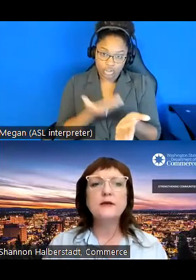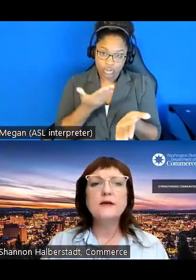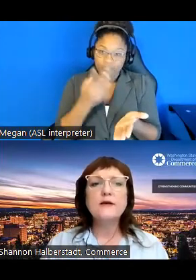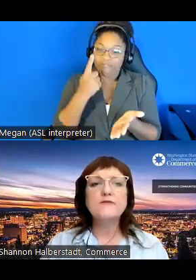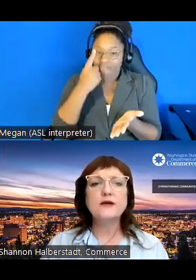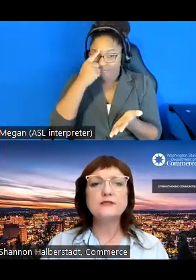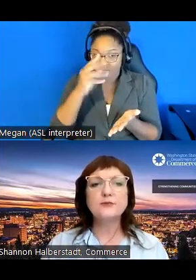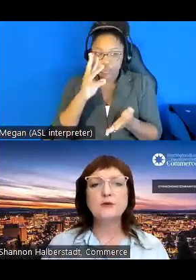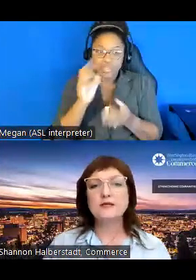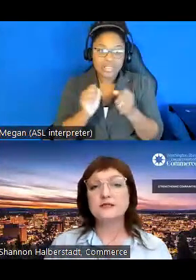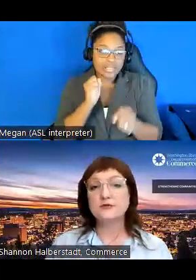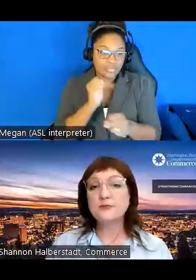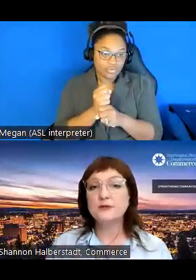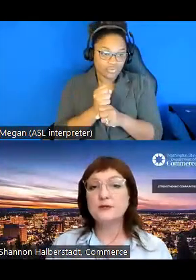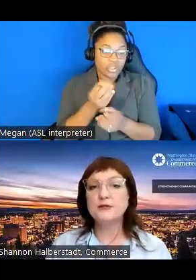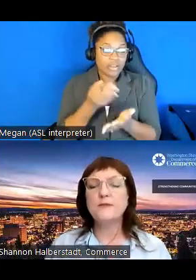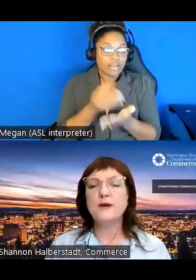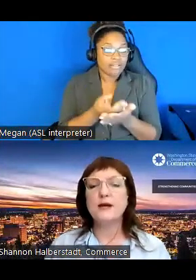증명 서류로